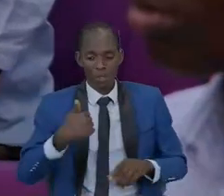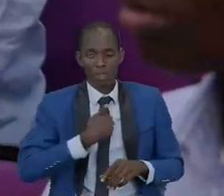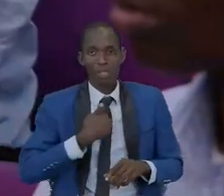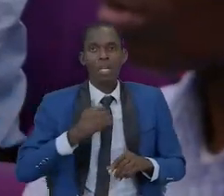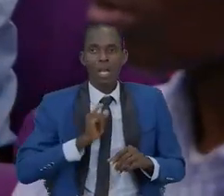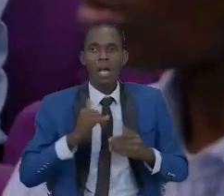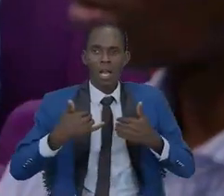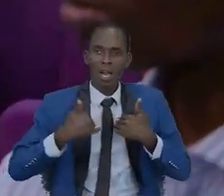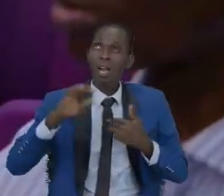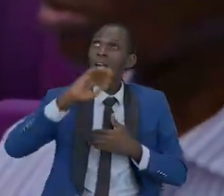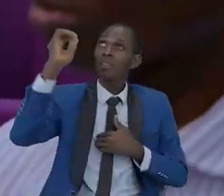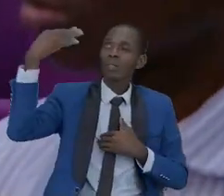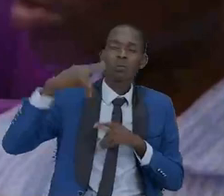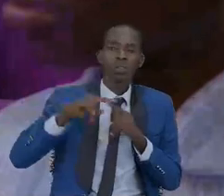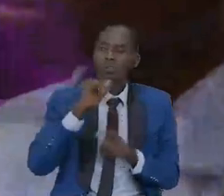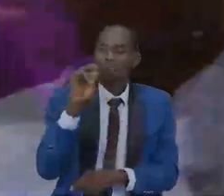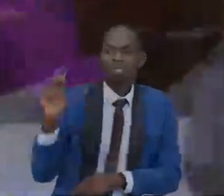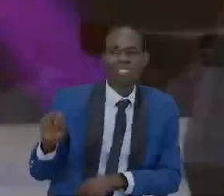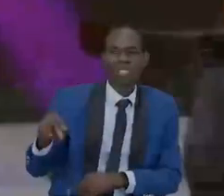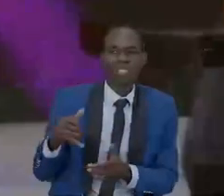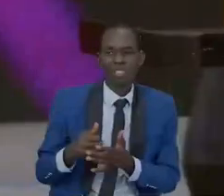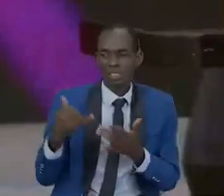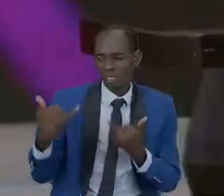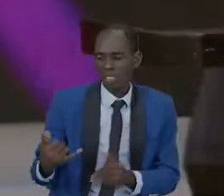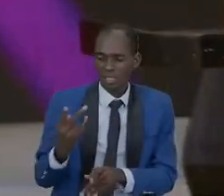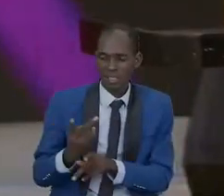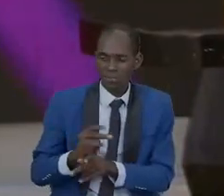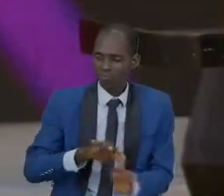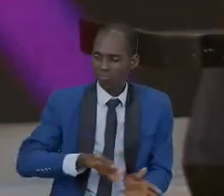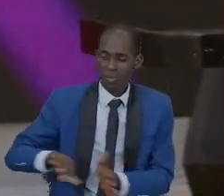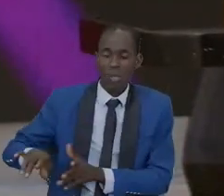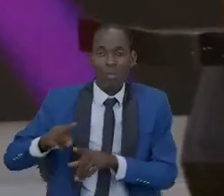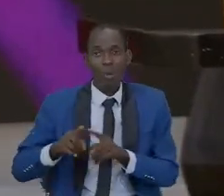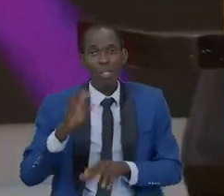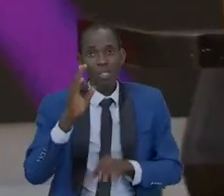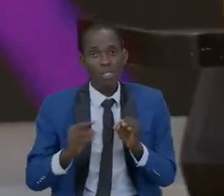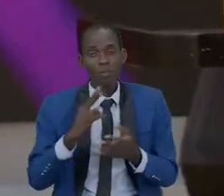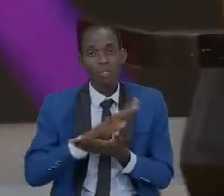mais moi j'aime pas utiliser cette grâce je ne ferai pas usage de la grâce alors si